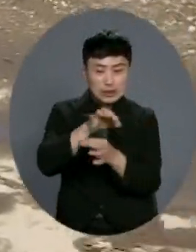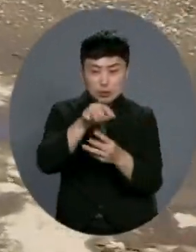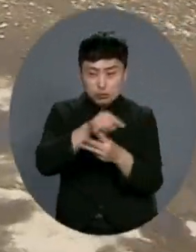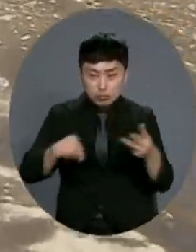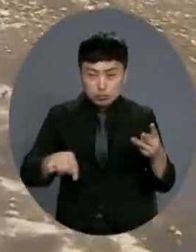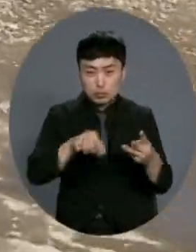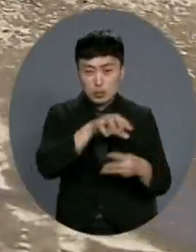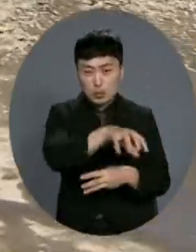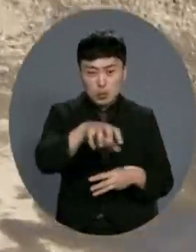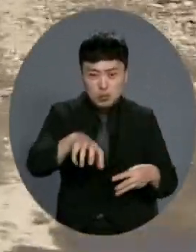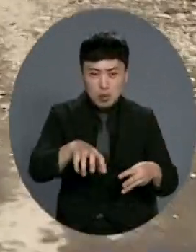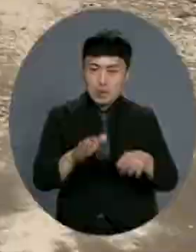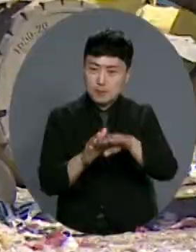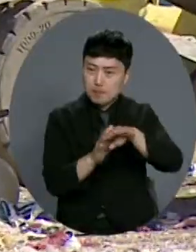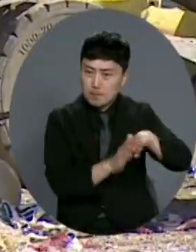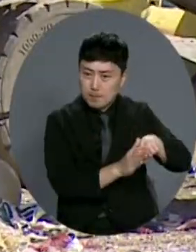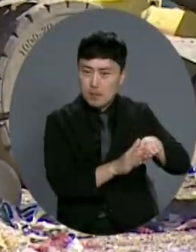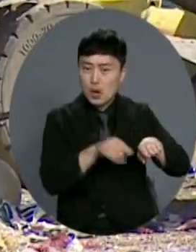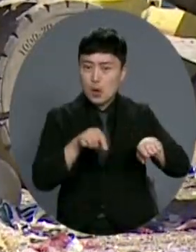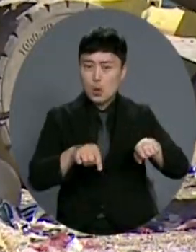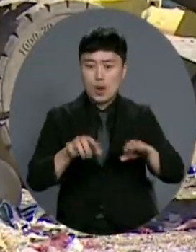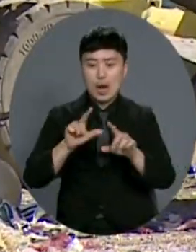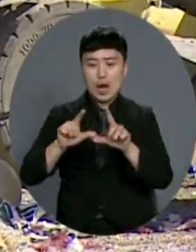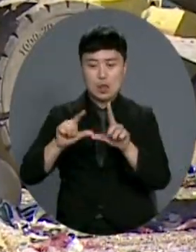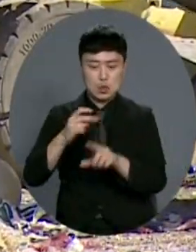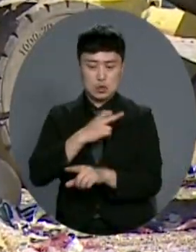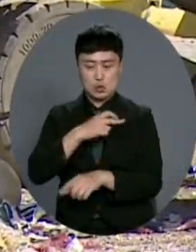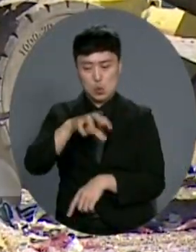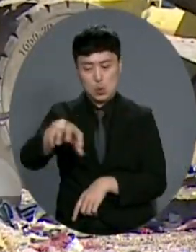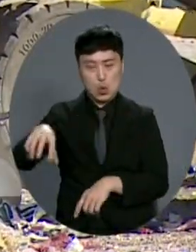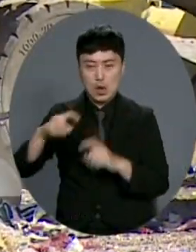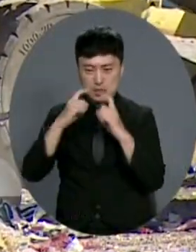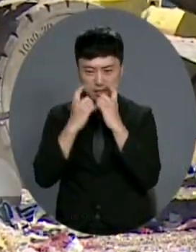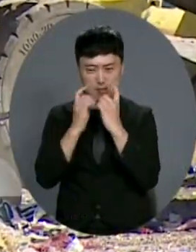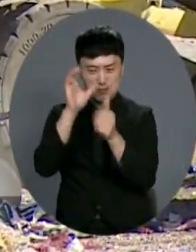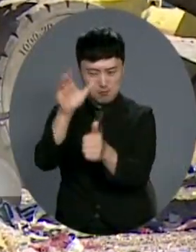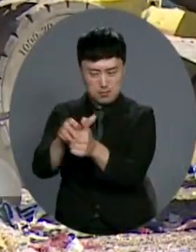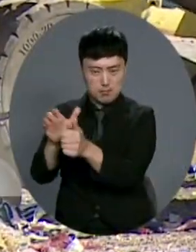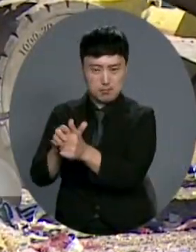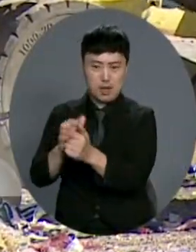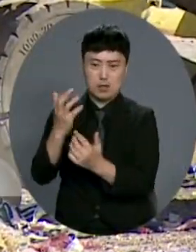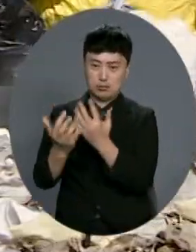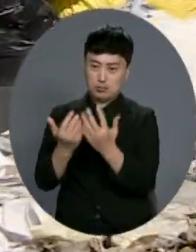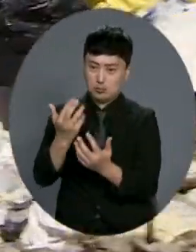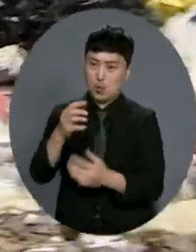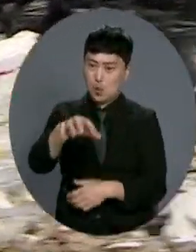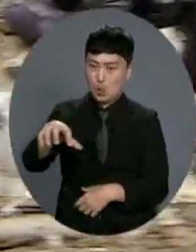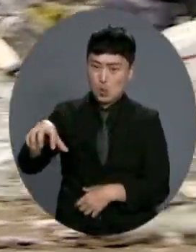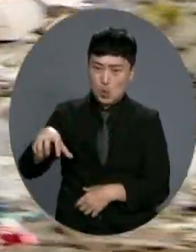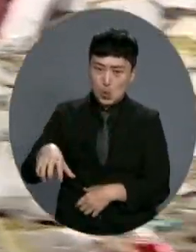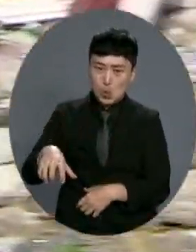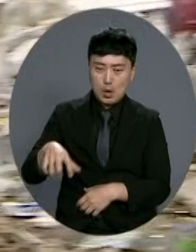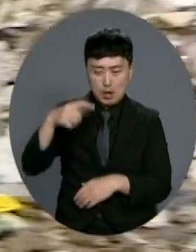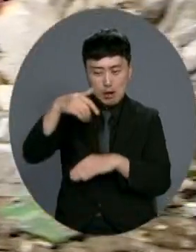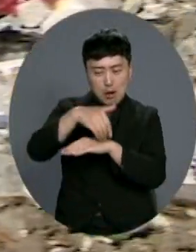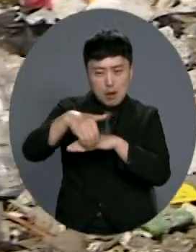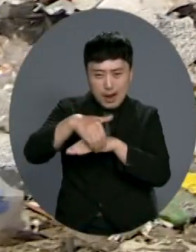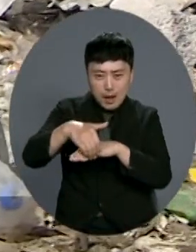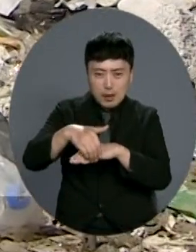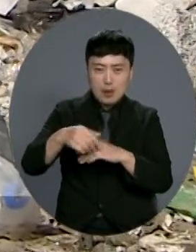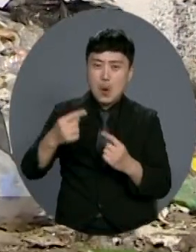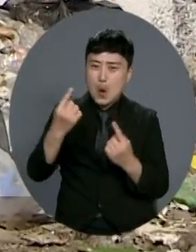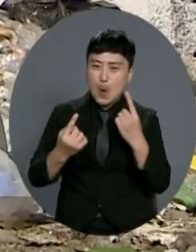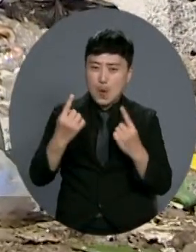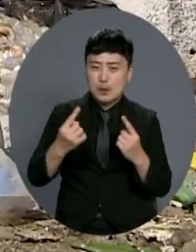있는 지자체는 사정이 낮지만 안동, 영주 등 민간의 쓰레기 처리를 위탁해온 시군들은 계획보다 미뤄진 정상